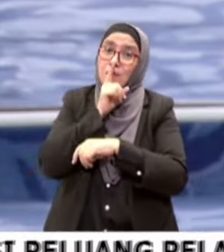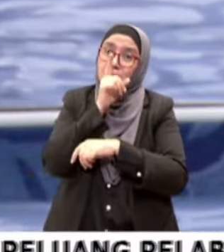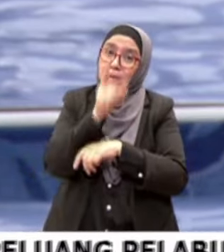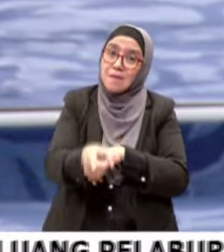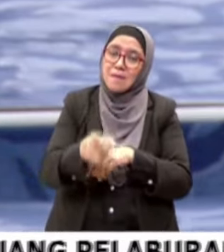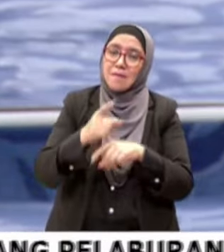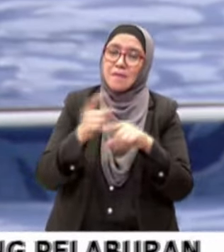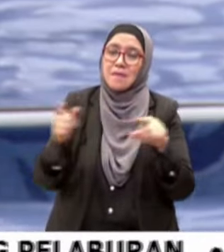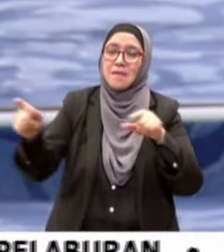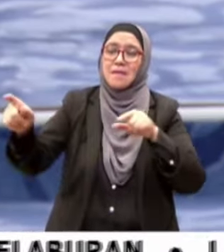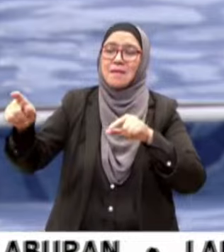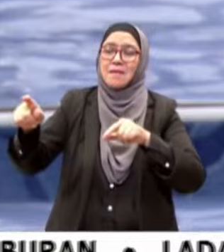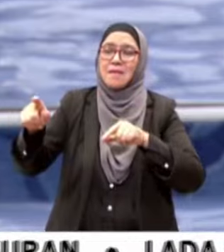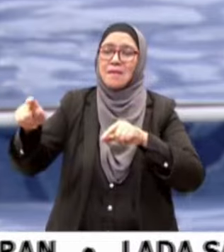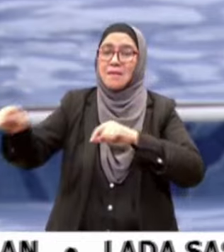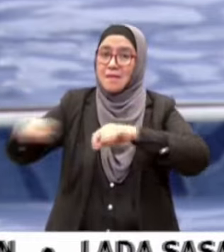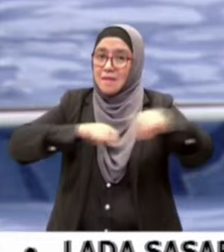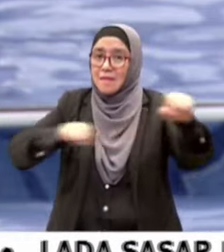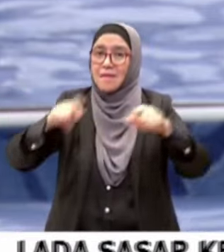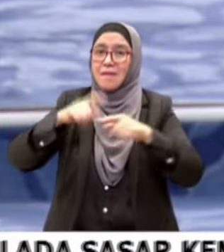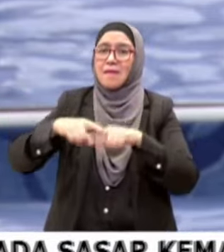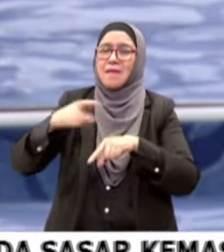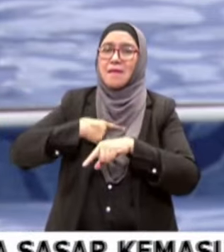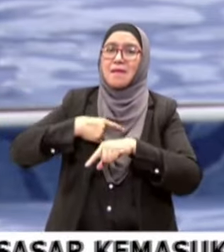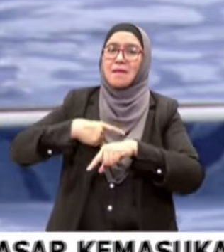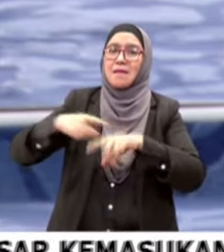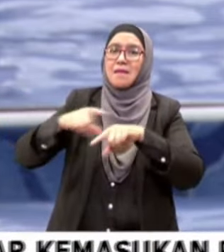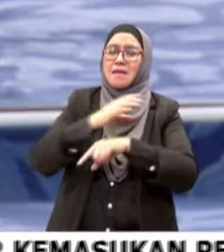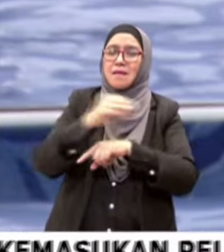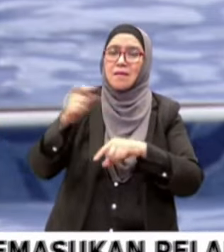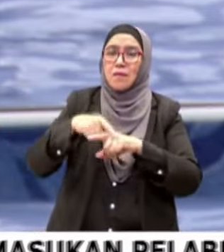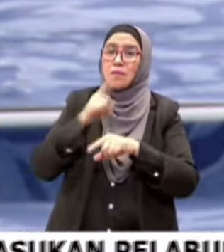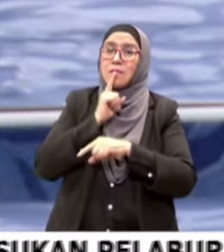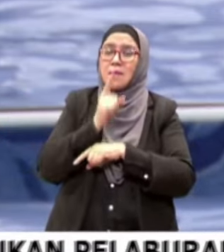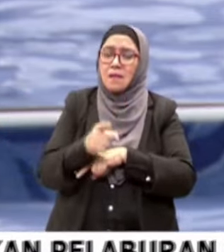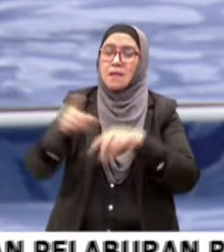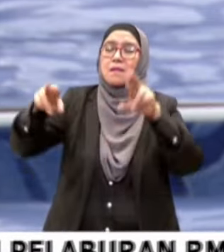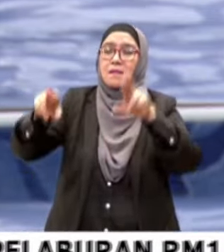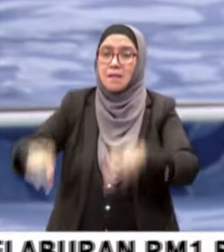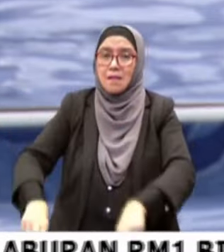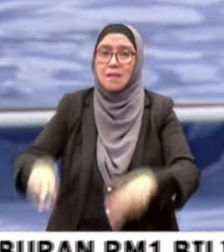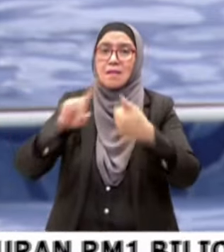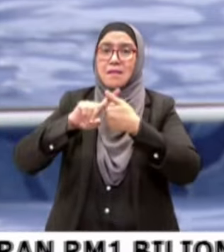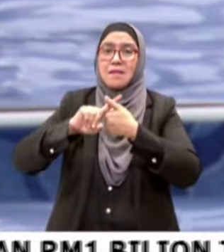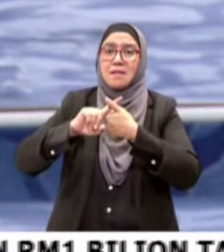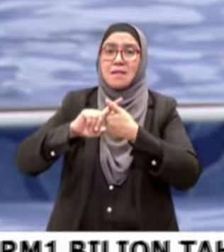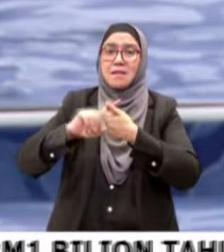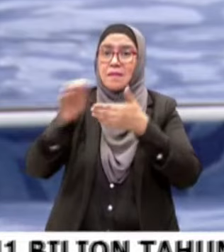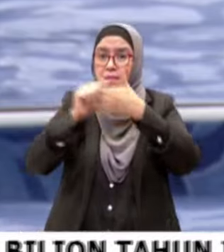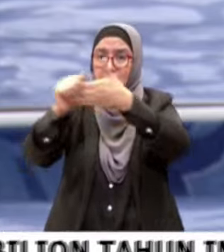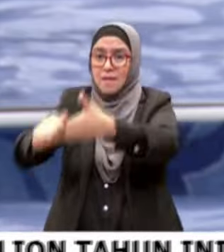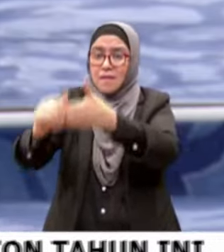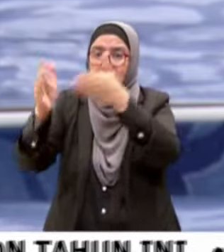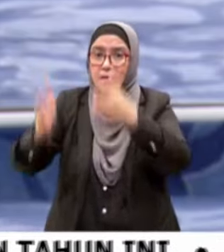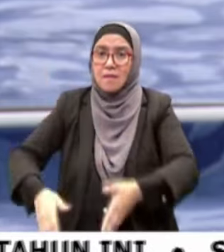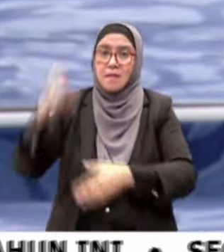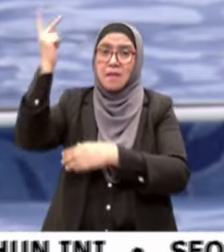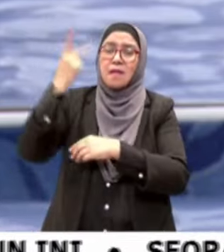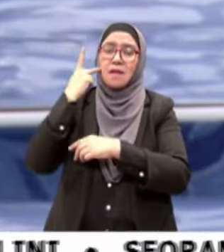bahwa rakyat dan pimpinan politik bahwa splm lebih agresif seperti mana yang